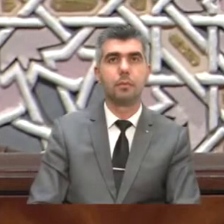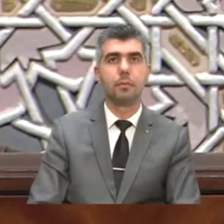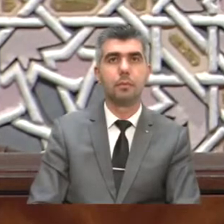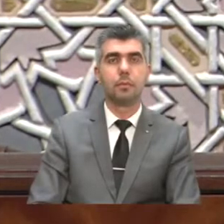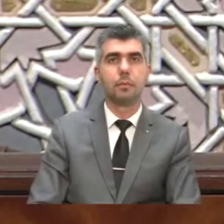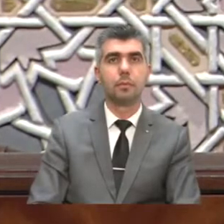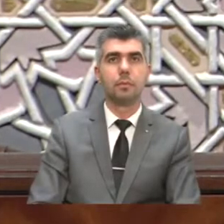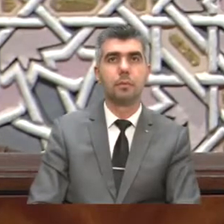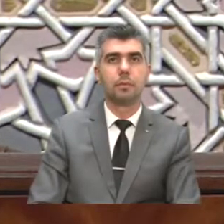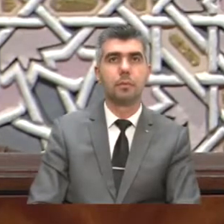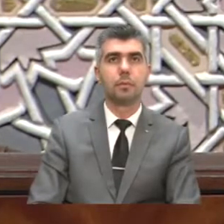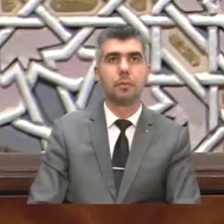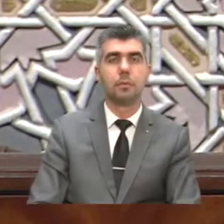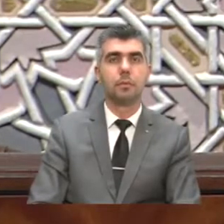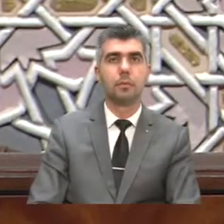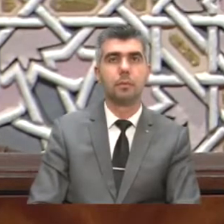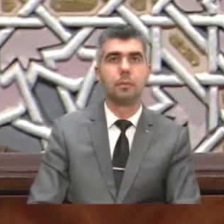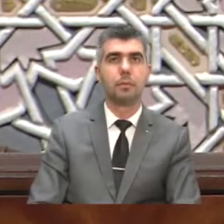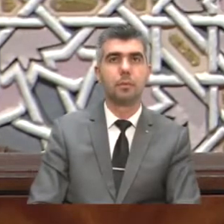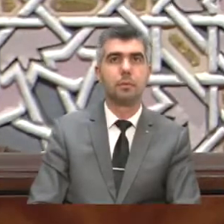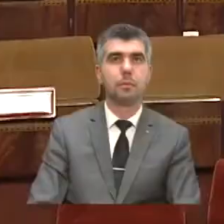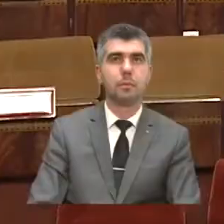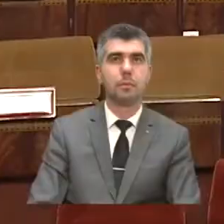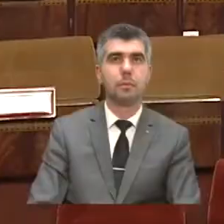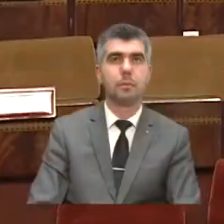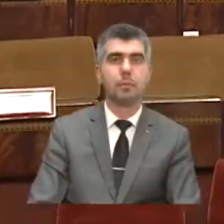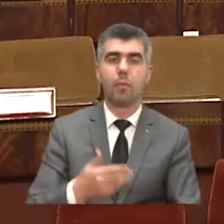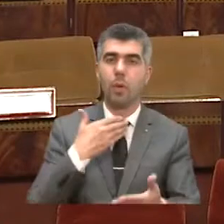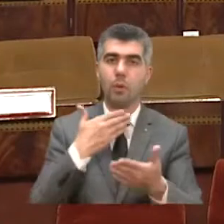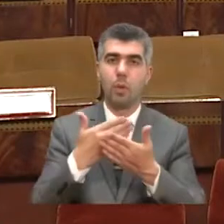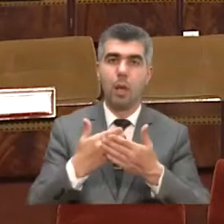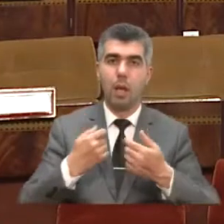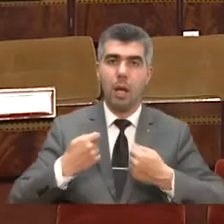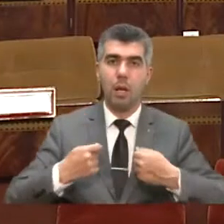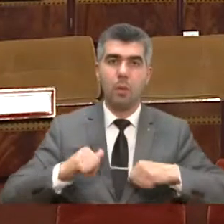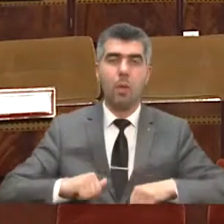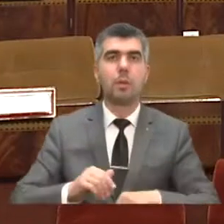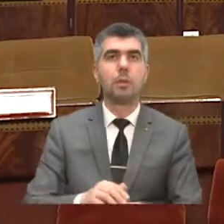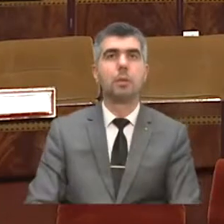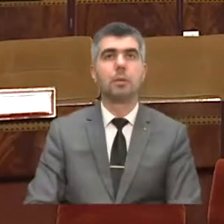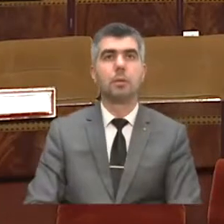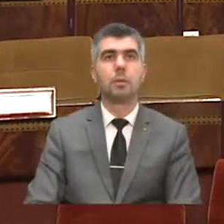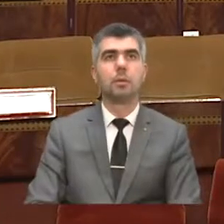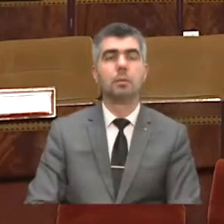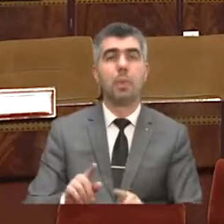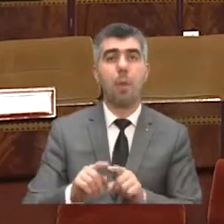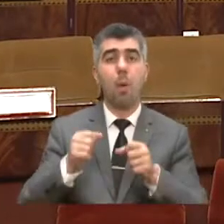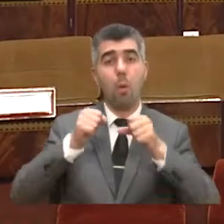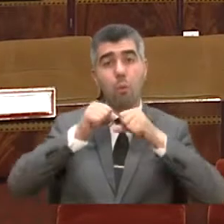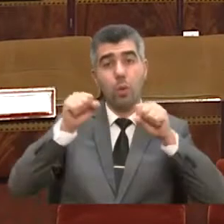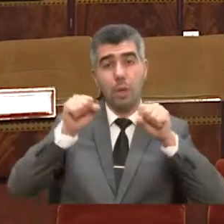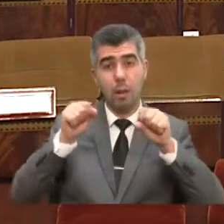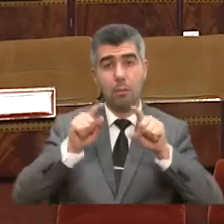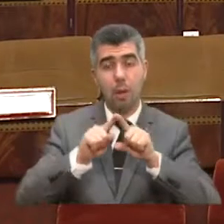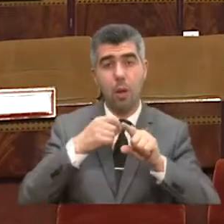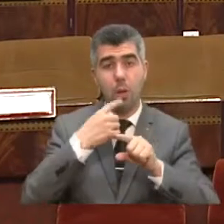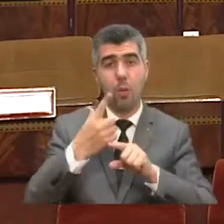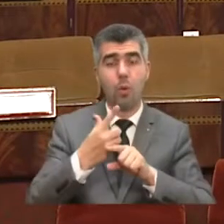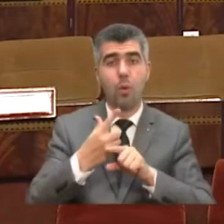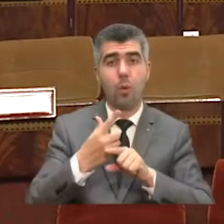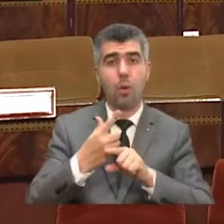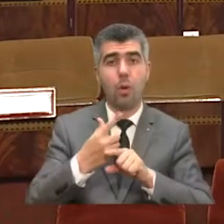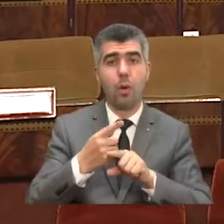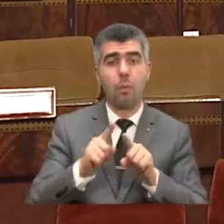تفضلوا سيد النائب المحترم للعداله والتنميه. شكرا السيد الرئيس. سيد الوزير، كاين وقفات احتجاجيه بسيدي معروف عين